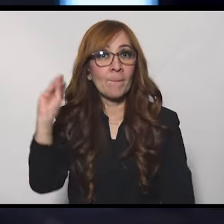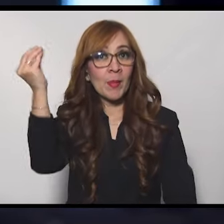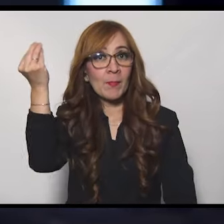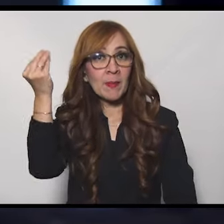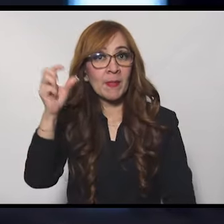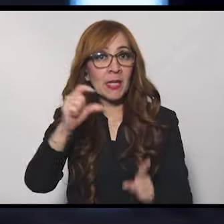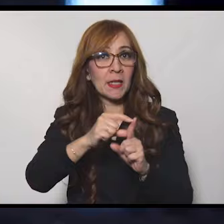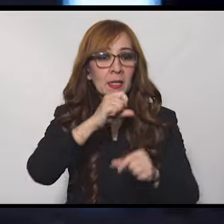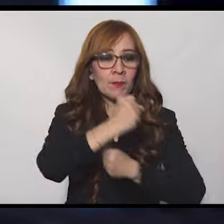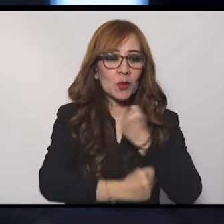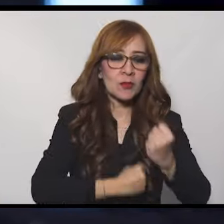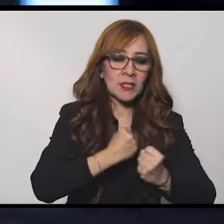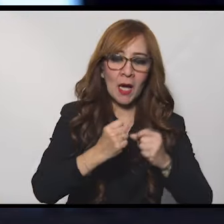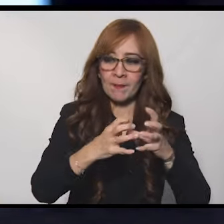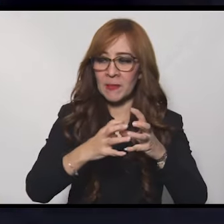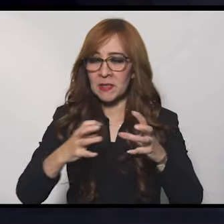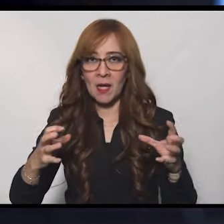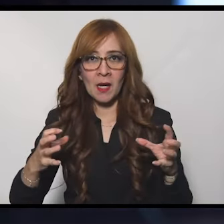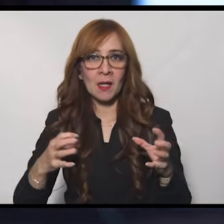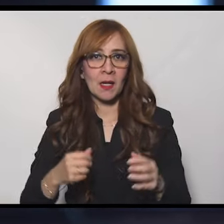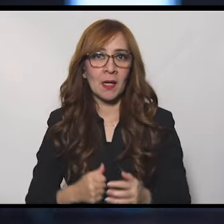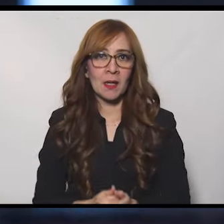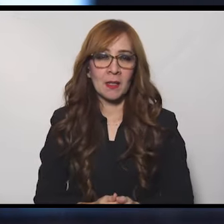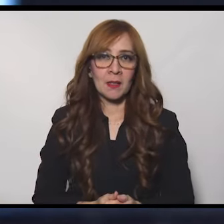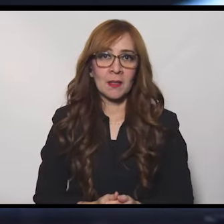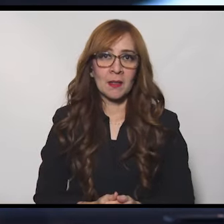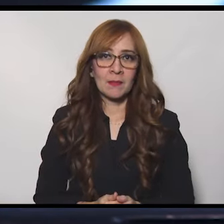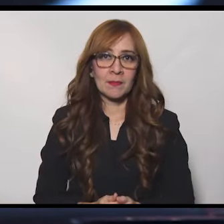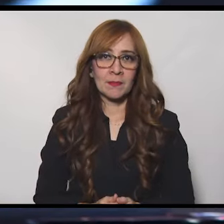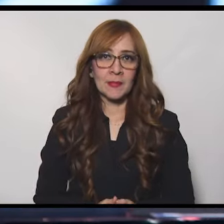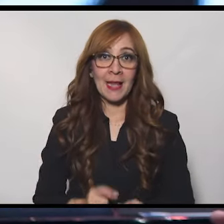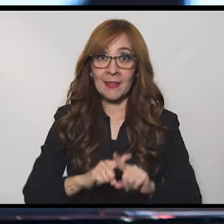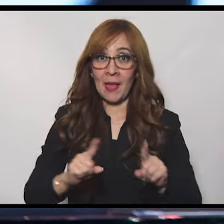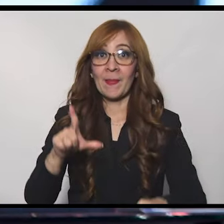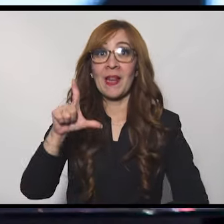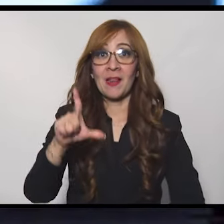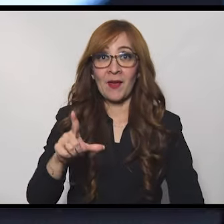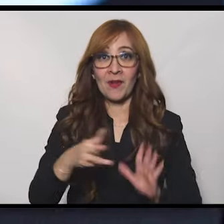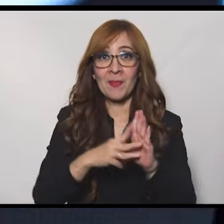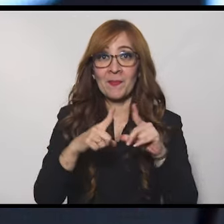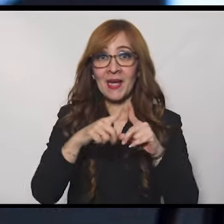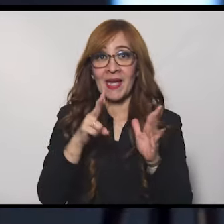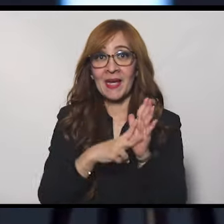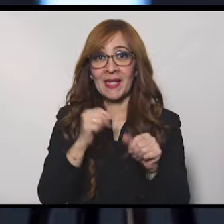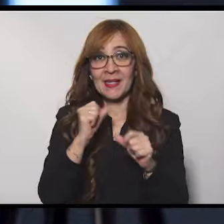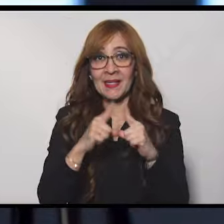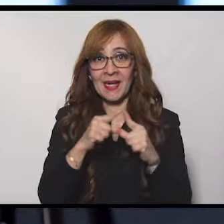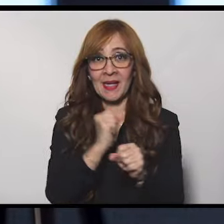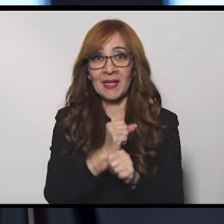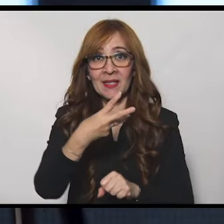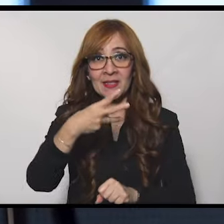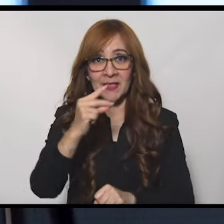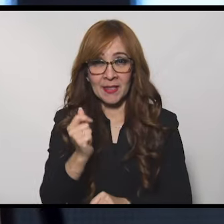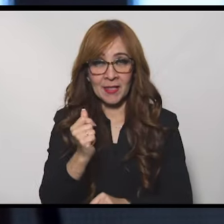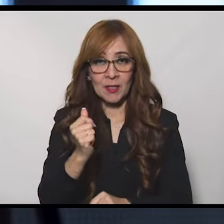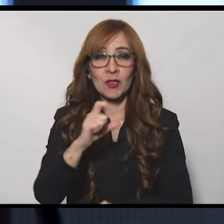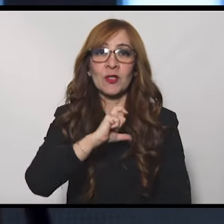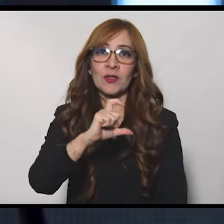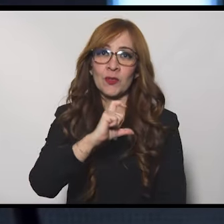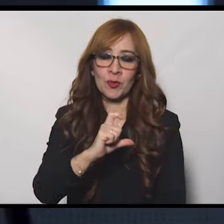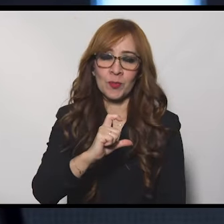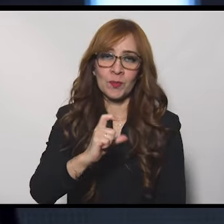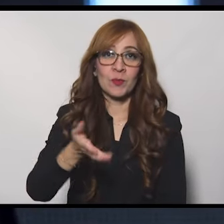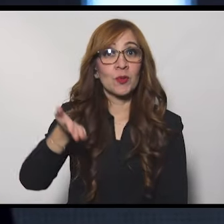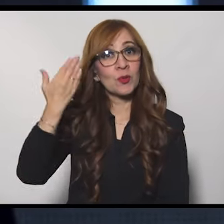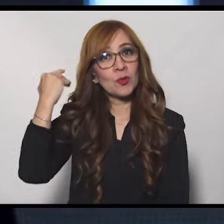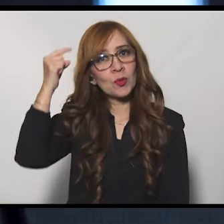sebuah perusahaan besar. Hanya level manajer doang, cukup. Dan waktu itu